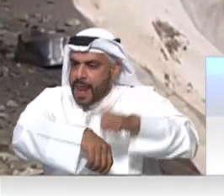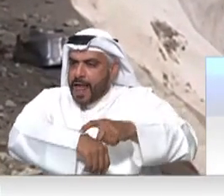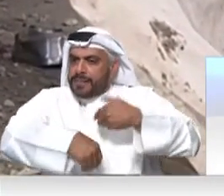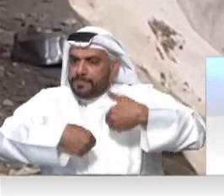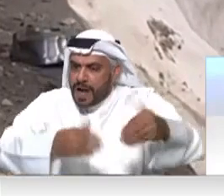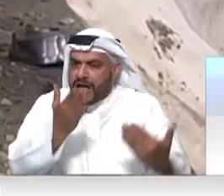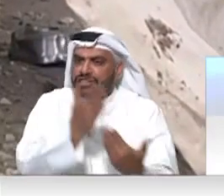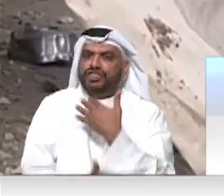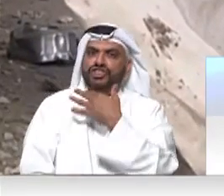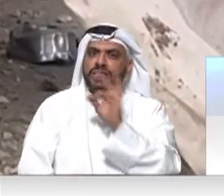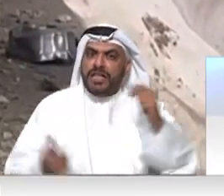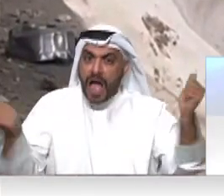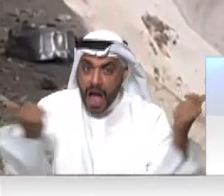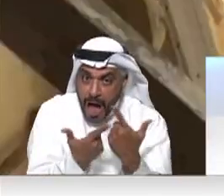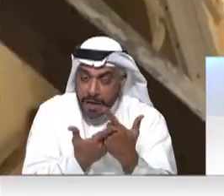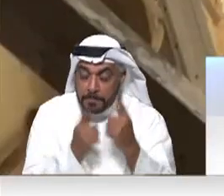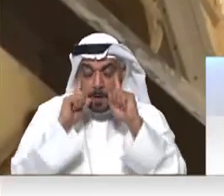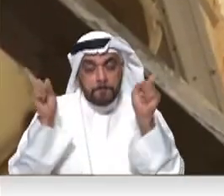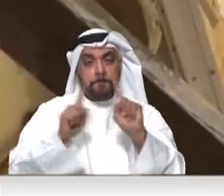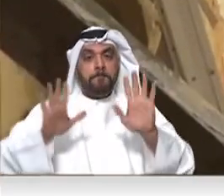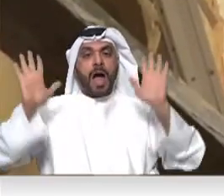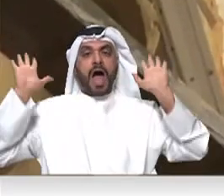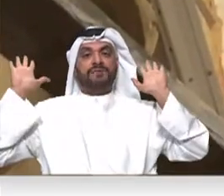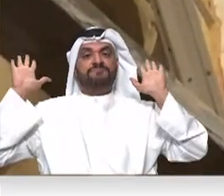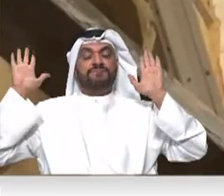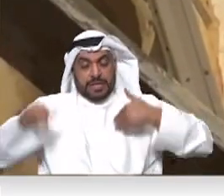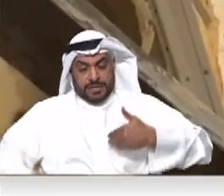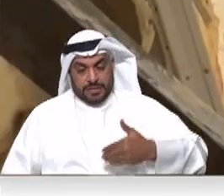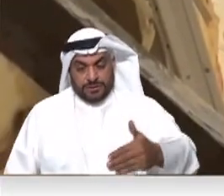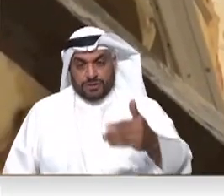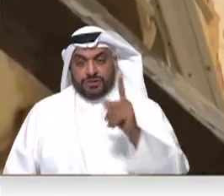جديدة. هكذا يتشكل الواقع